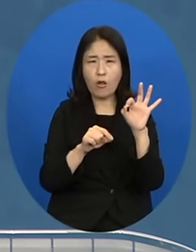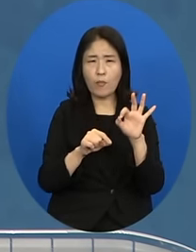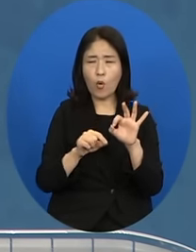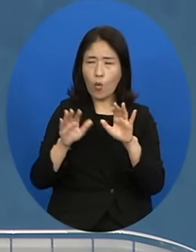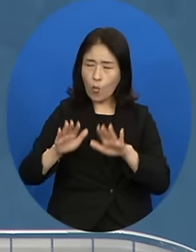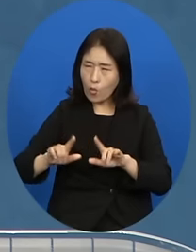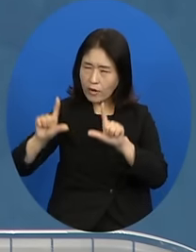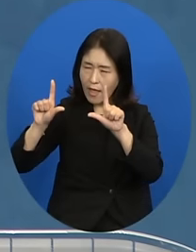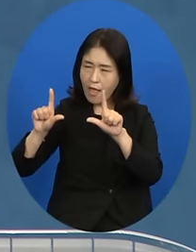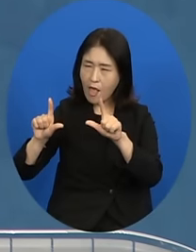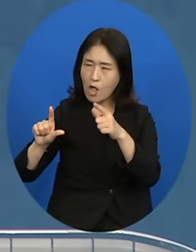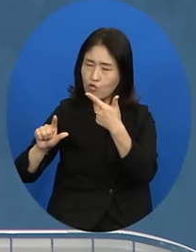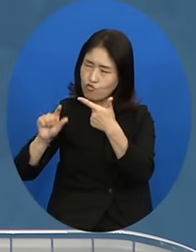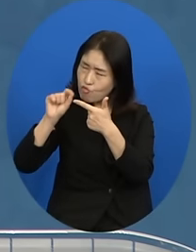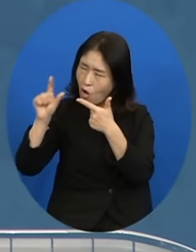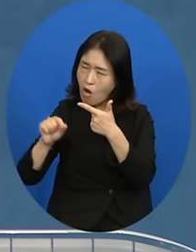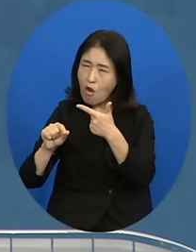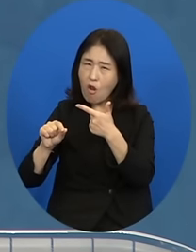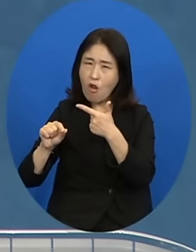금년 6월부터